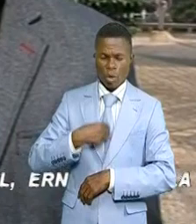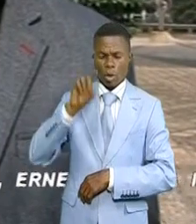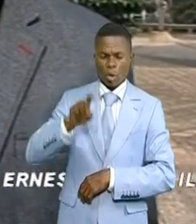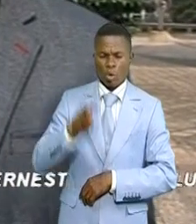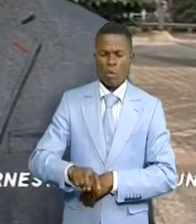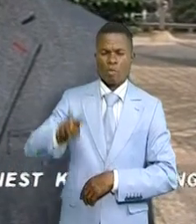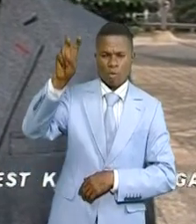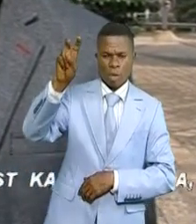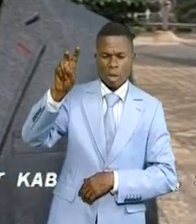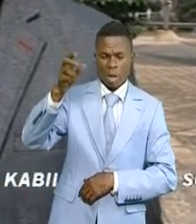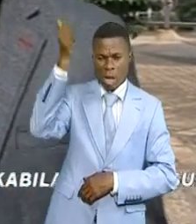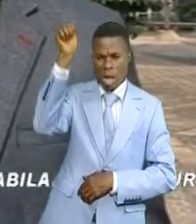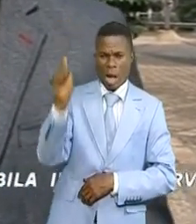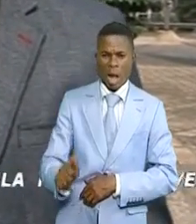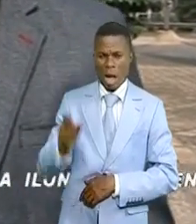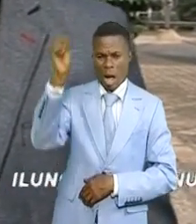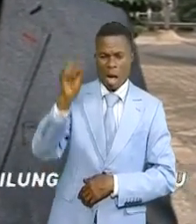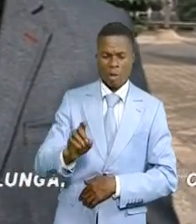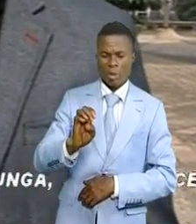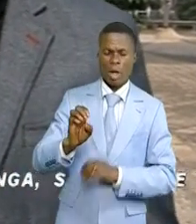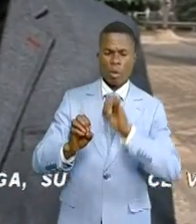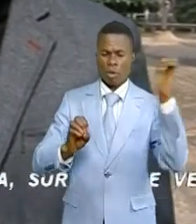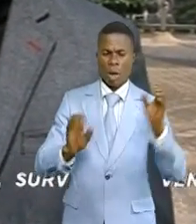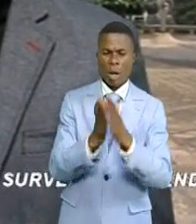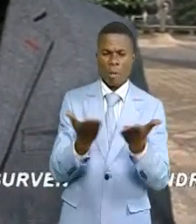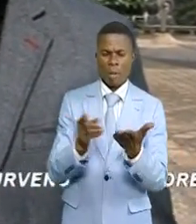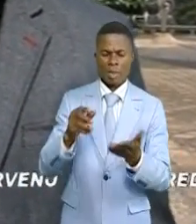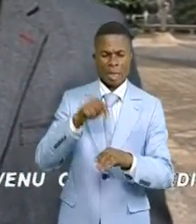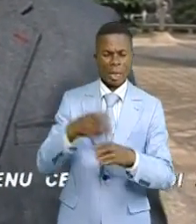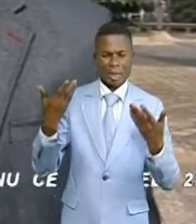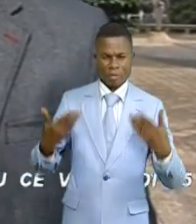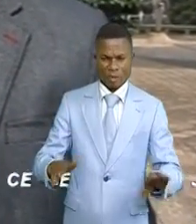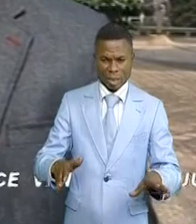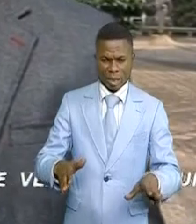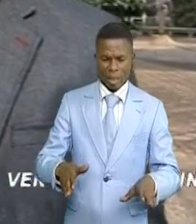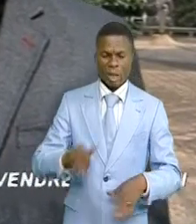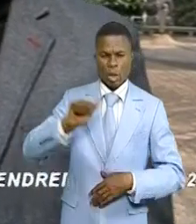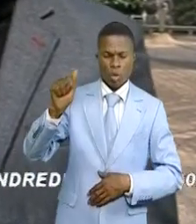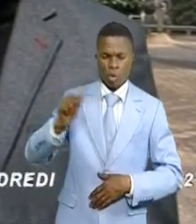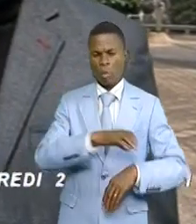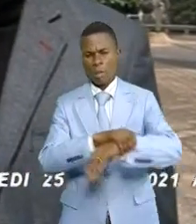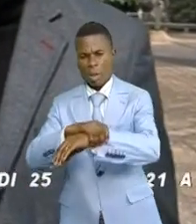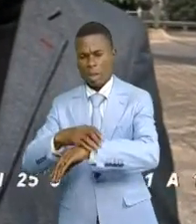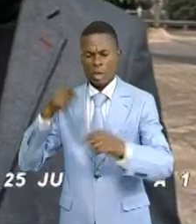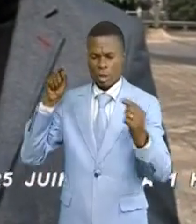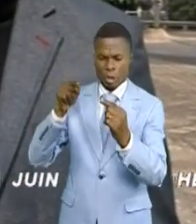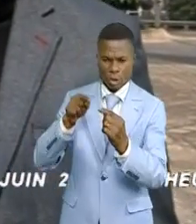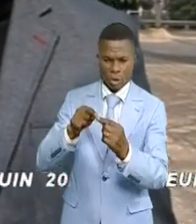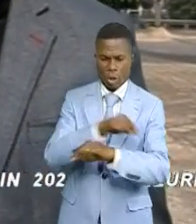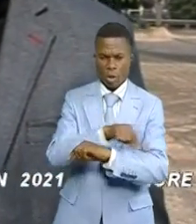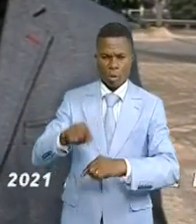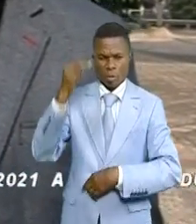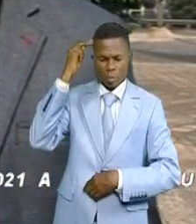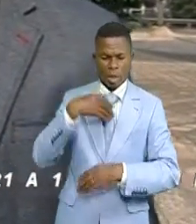voyage pour l'Afrique de l'Ouest et mon passeport était expiré. Il est parti avec moi jusqu'au niveau du ministère